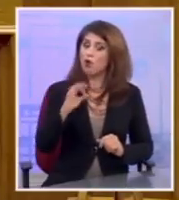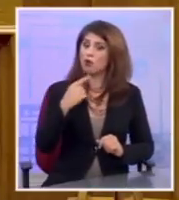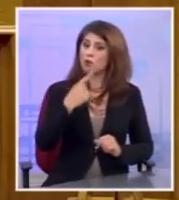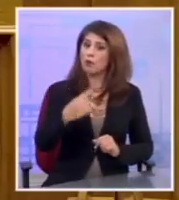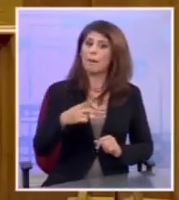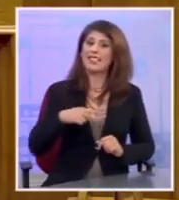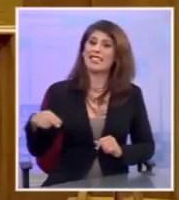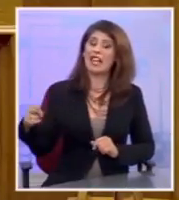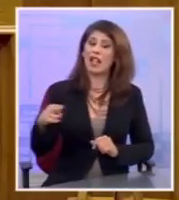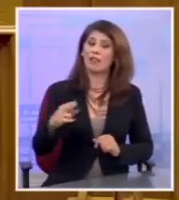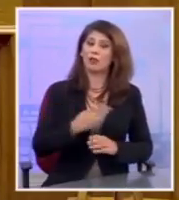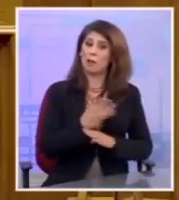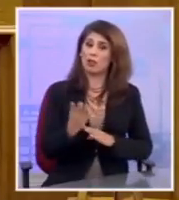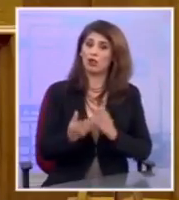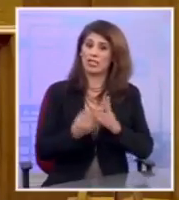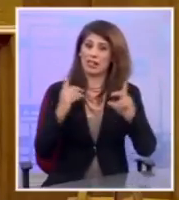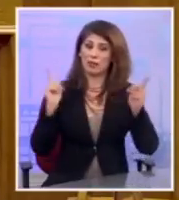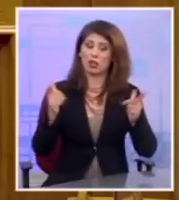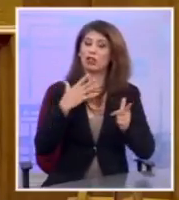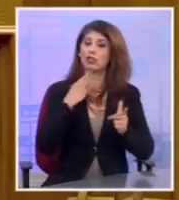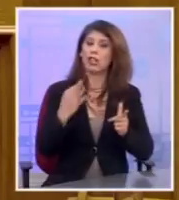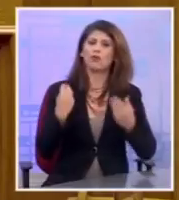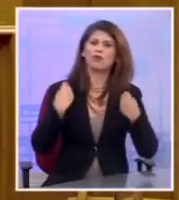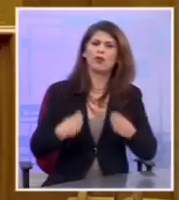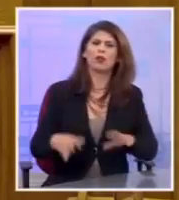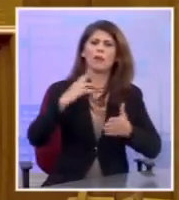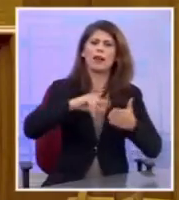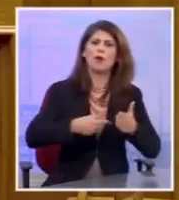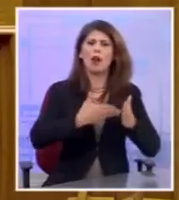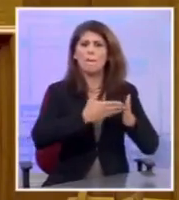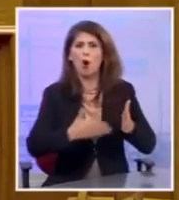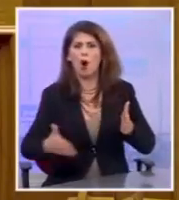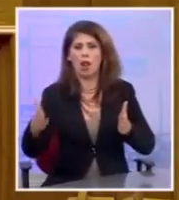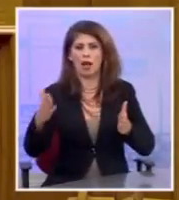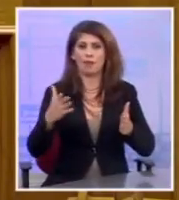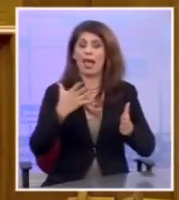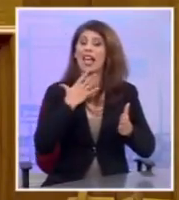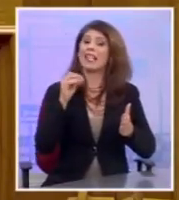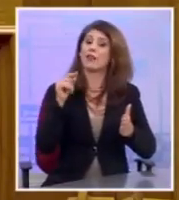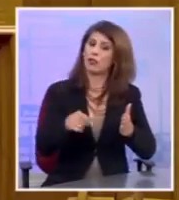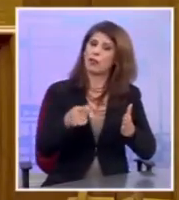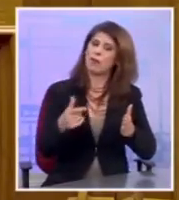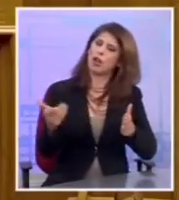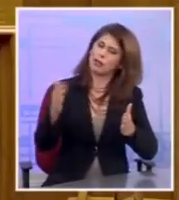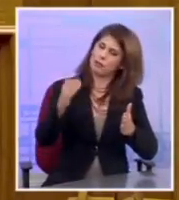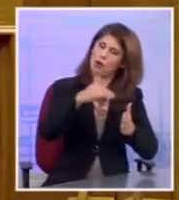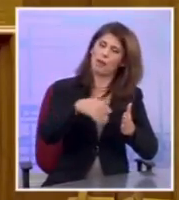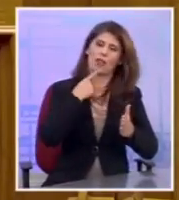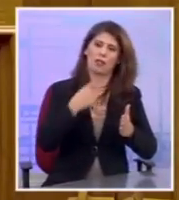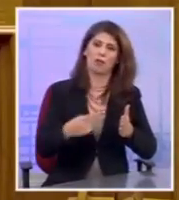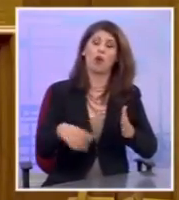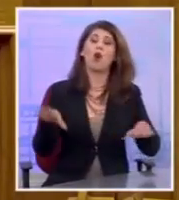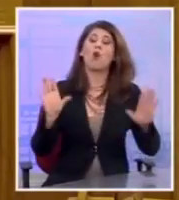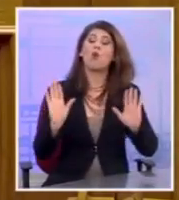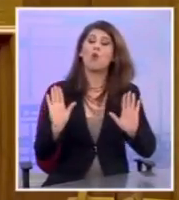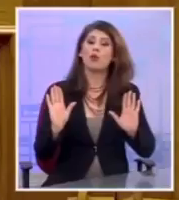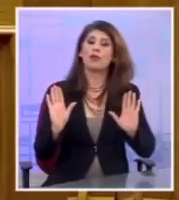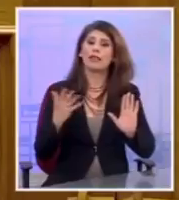Νέας Δημοκρατίας, ότι έχουμε το χειρότερο μνημόνιο από όλα. Γι' αυτό θα πω κάτι αργότερο. Ούτε